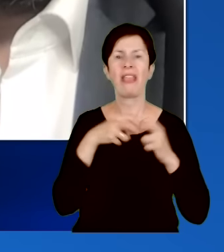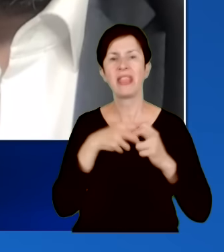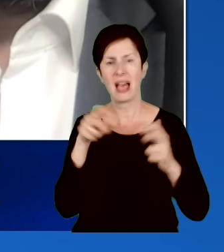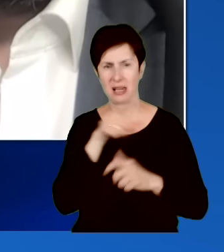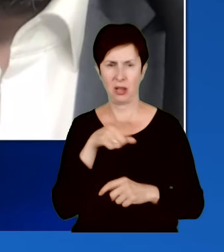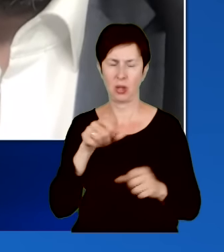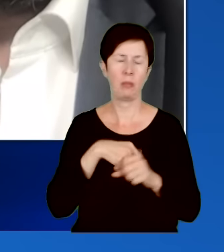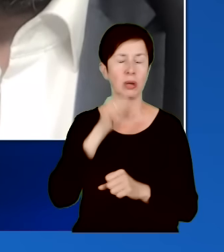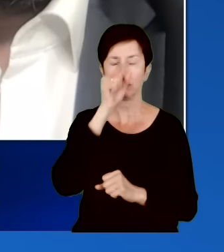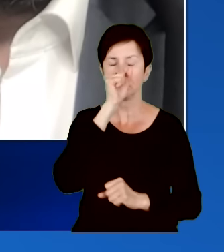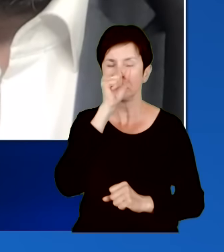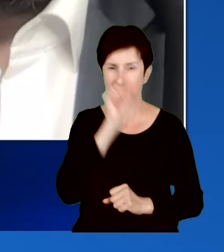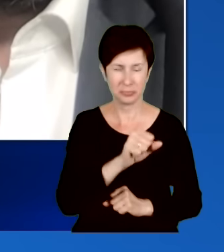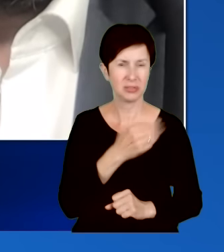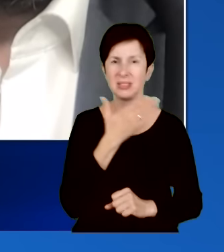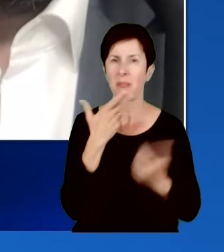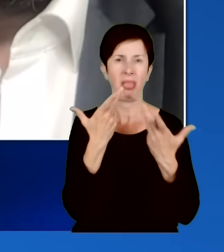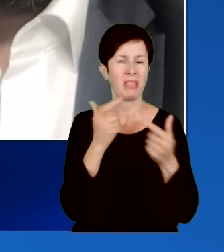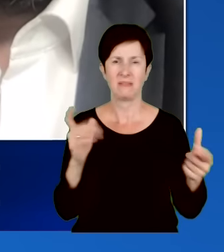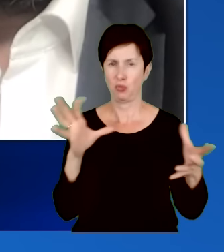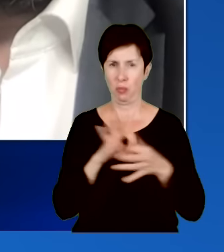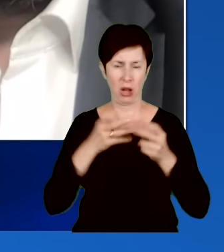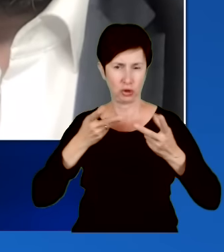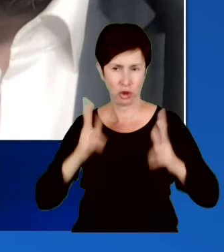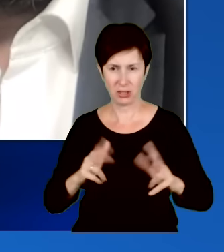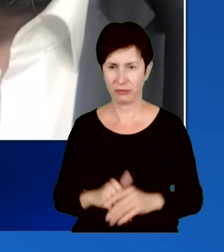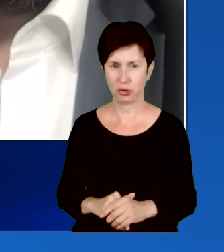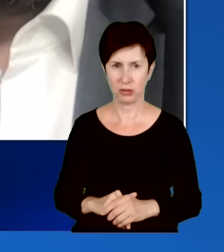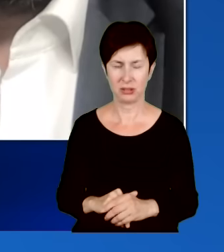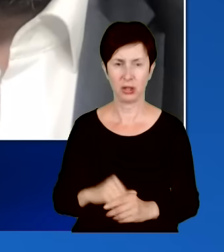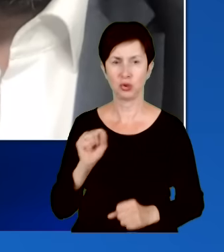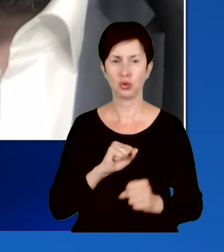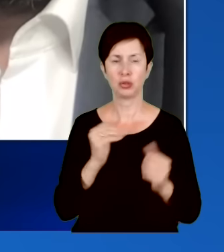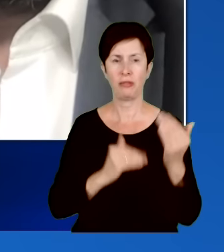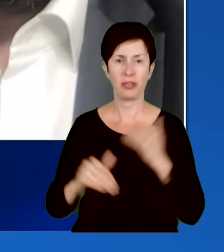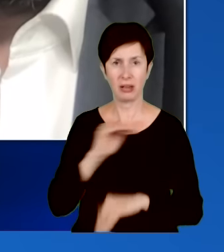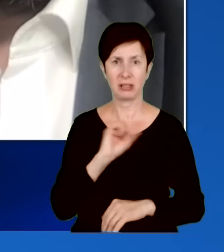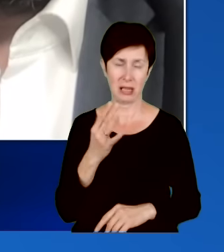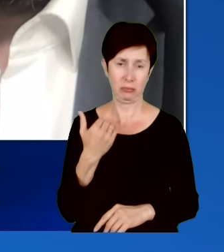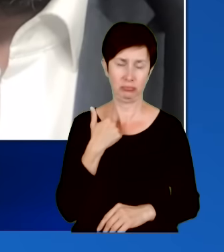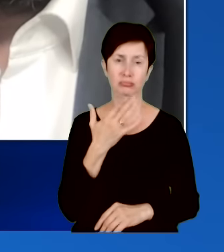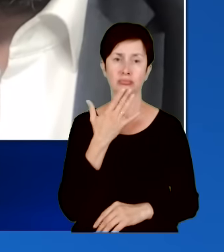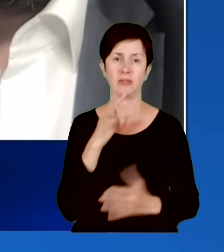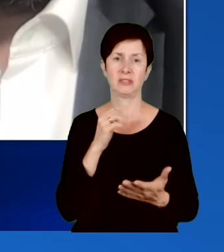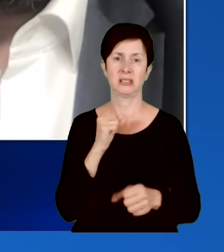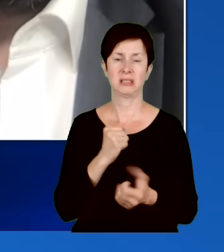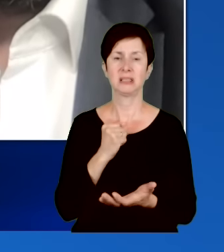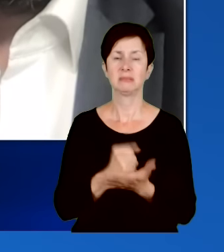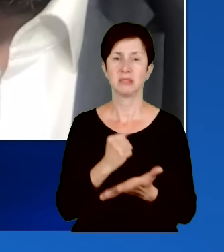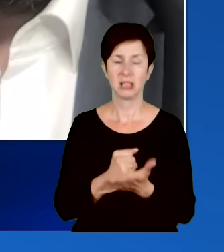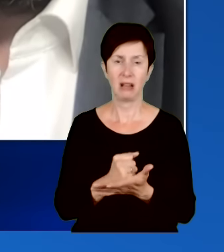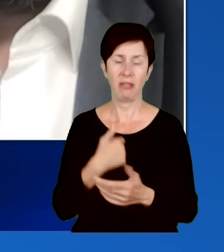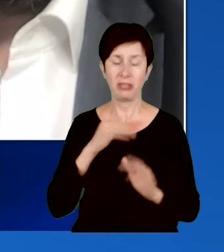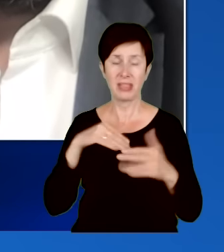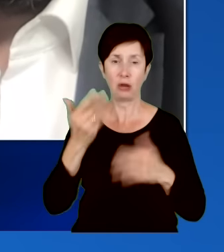brednie nie mające nic wspólnego z rzeczywistością Sąd Najwyższy bardzo jasno wypowiedział się w sprawie zgód jakie sądy wydawały